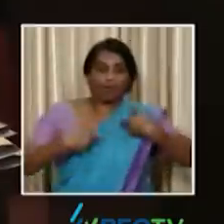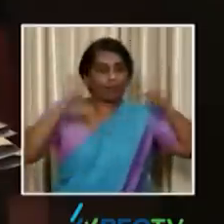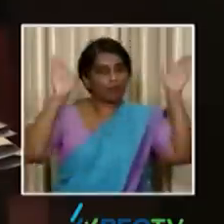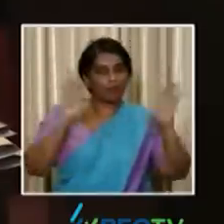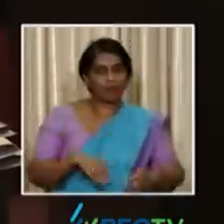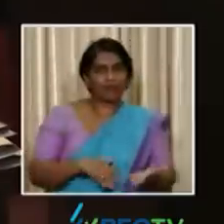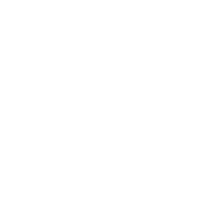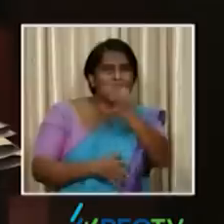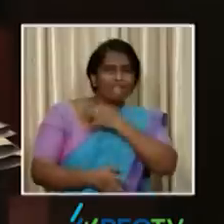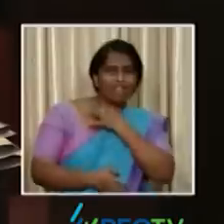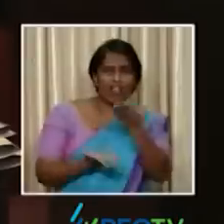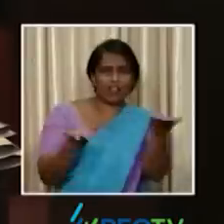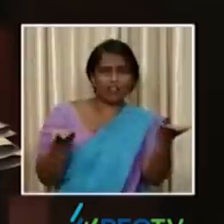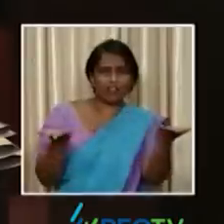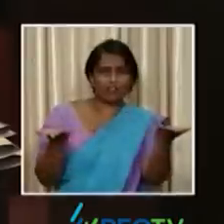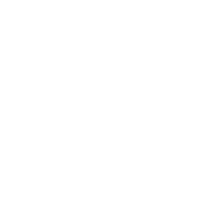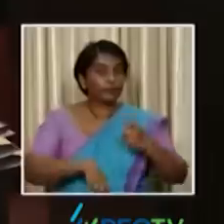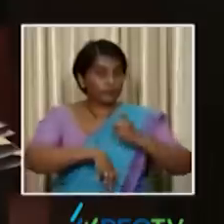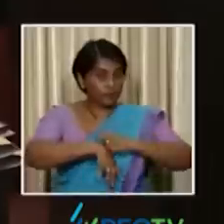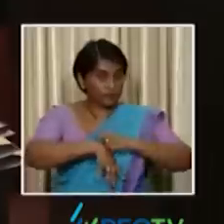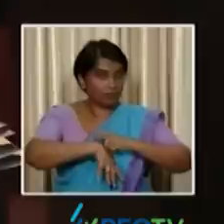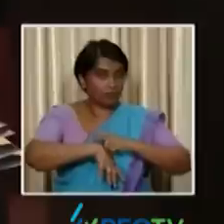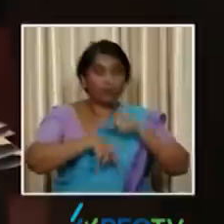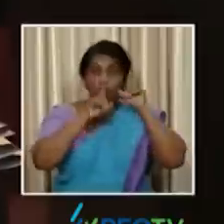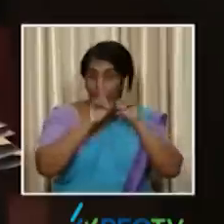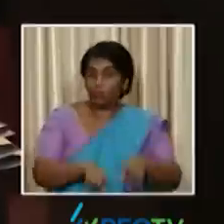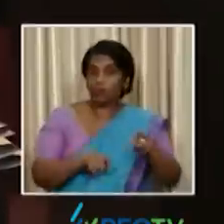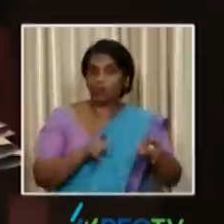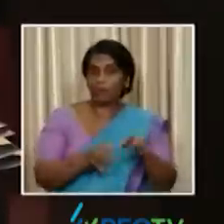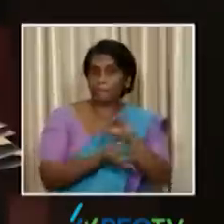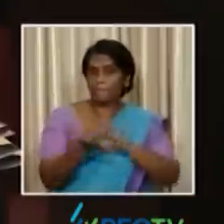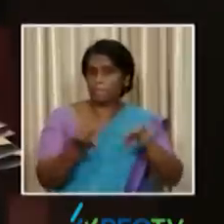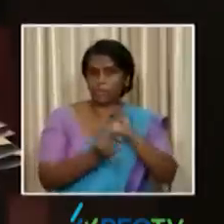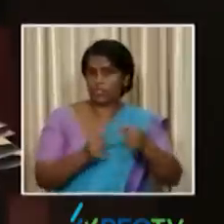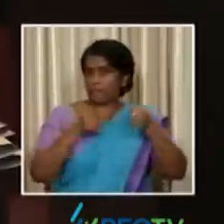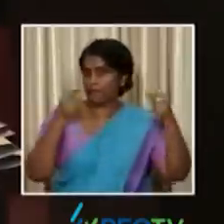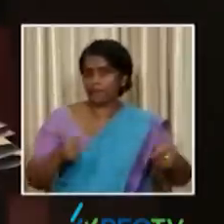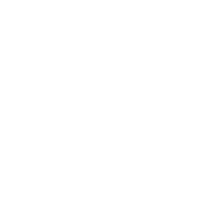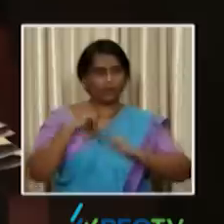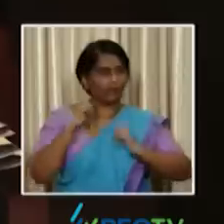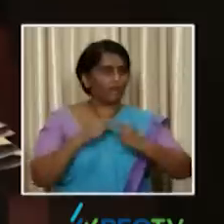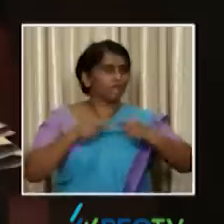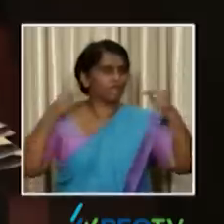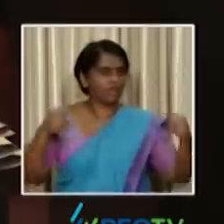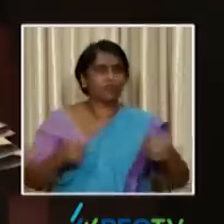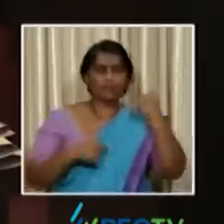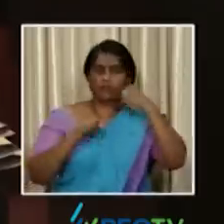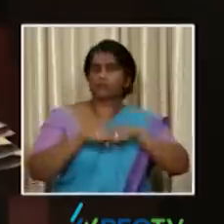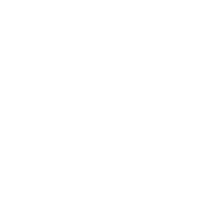යෝජනාව. මොන විහිළුවක්ද? මොන විහිළුවක්ද මේක? මේ කරන ප්‍රජාතන්ත්‍ර විරෝධී ක්‍රියාවට විරුද්ධව සමගි